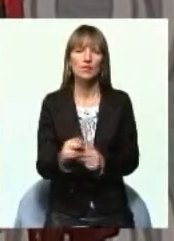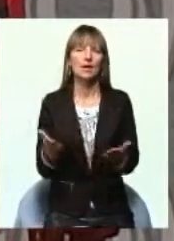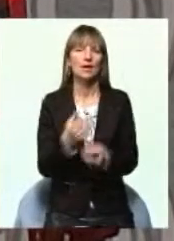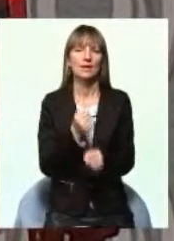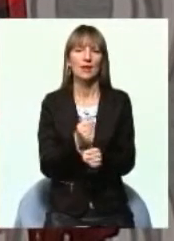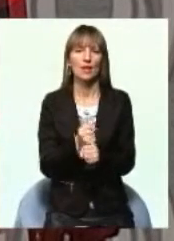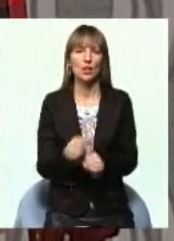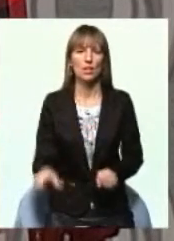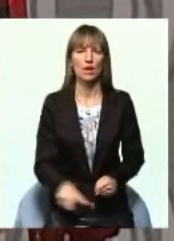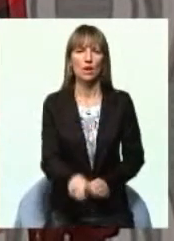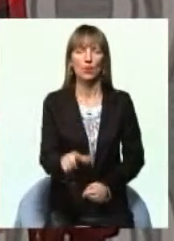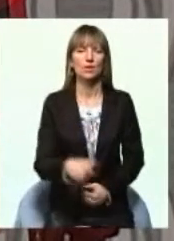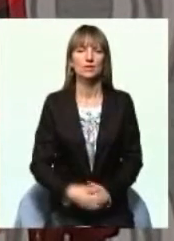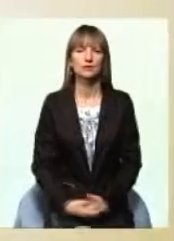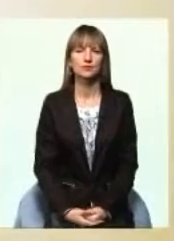роблять дороги.